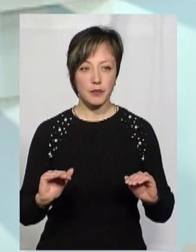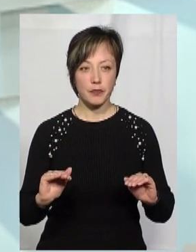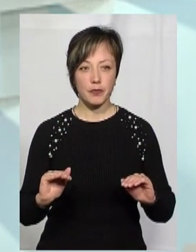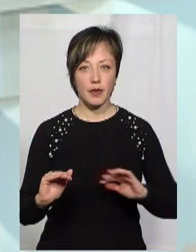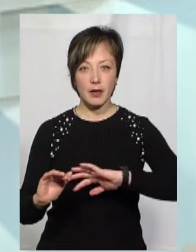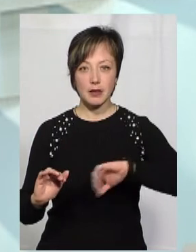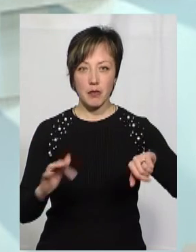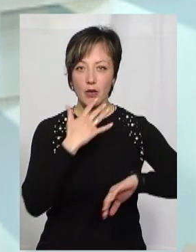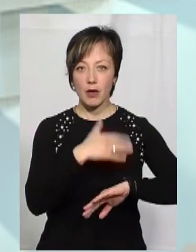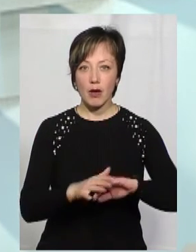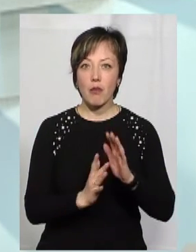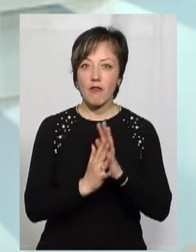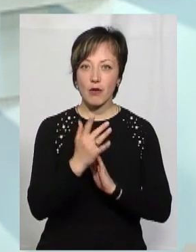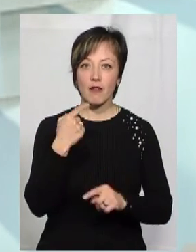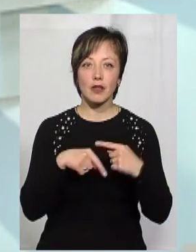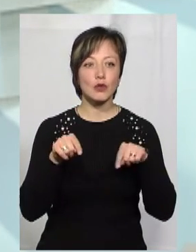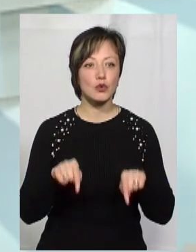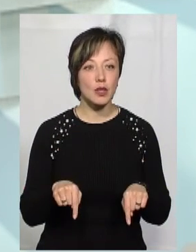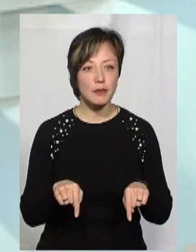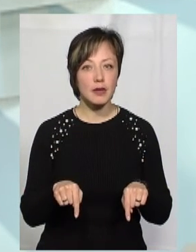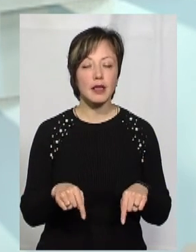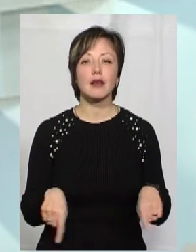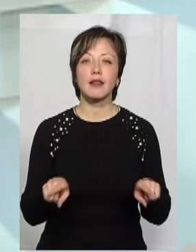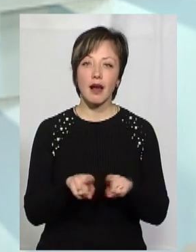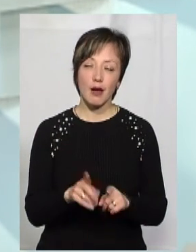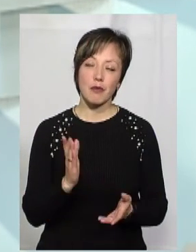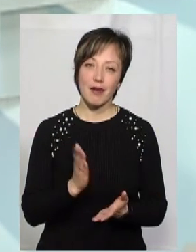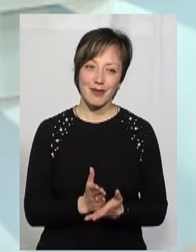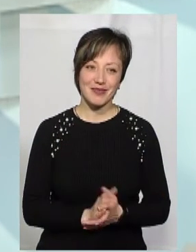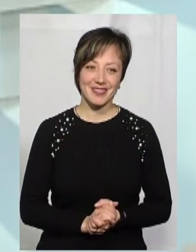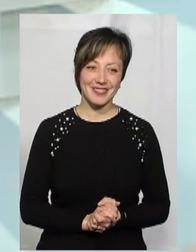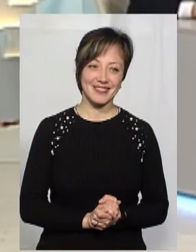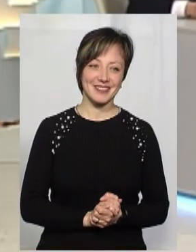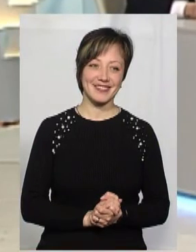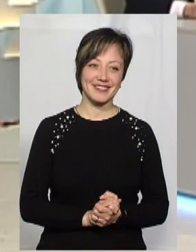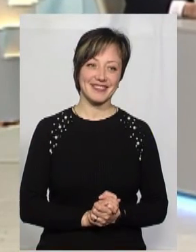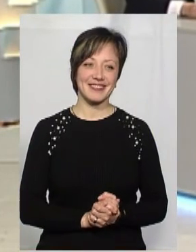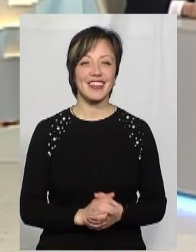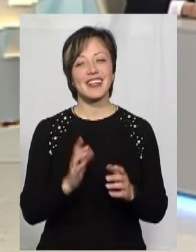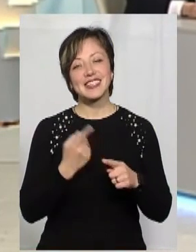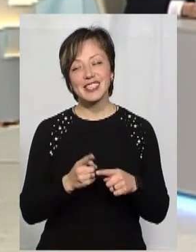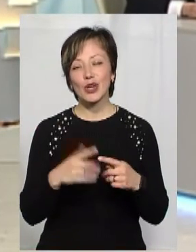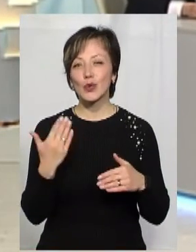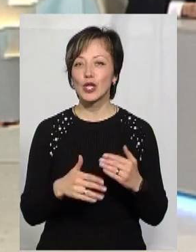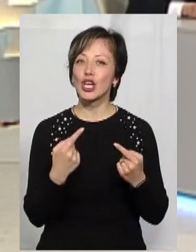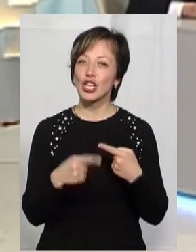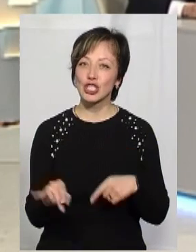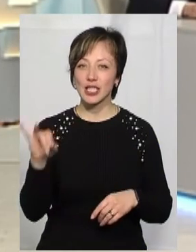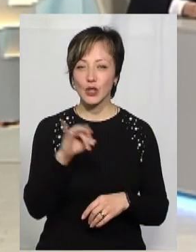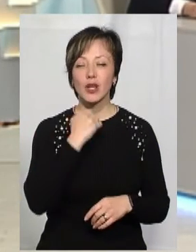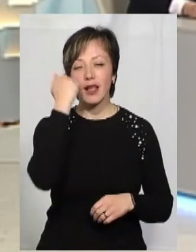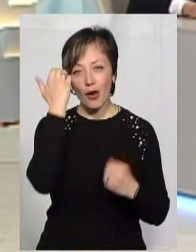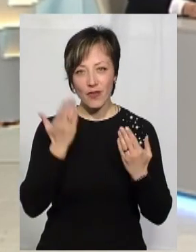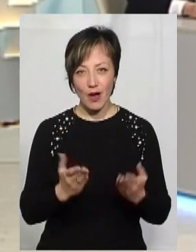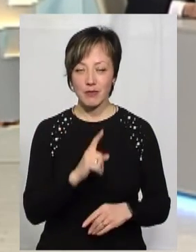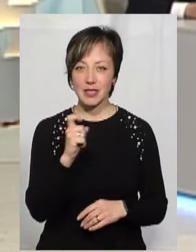вже повиростали, вони повертаються сюди. І таке ми маємо. То вже інша історія, що називається.